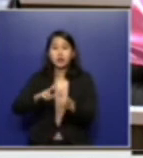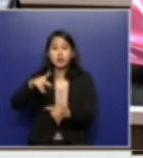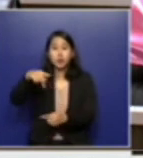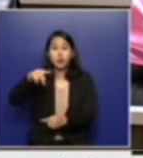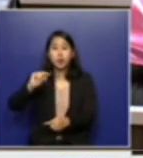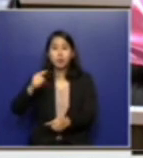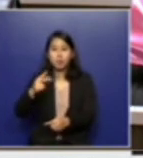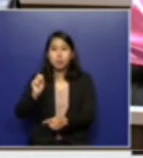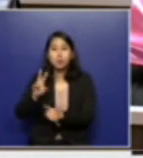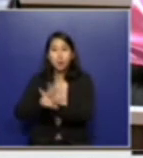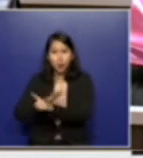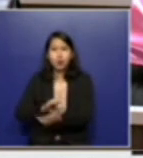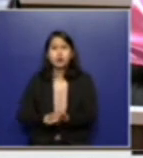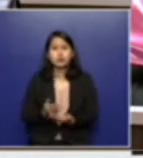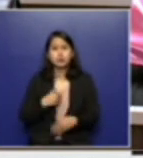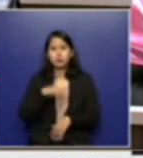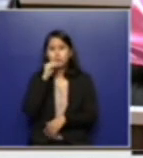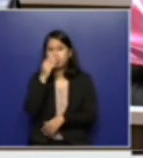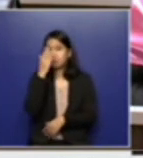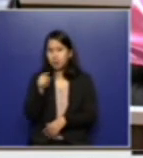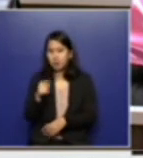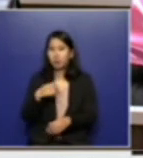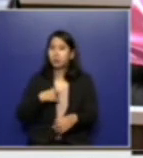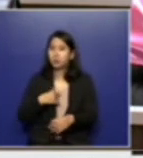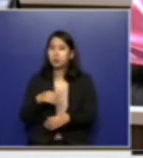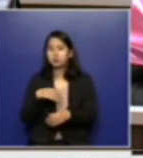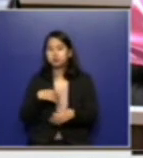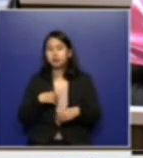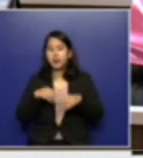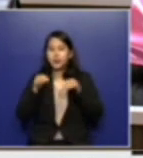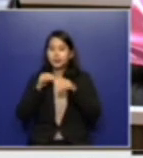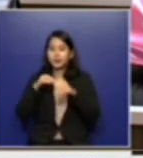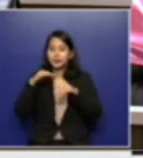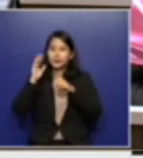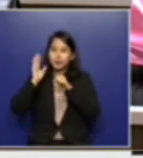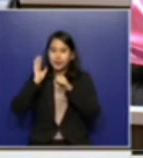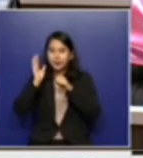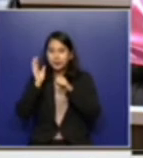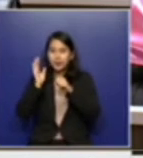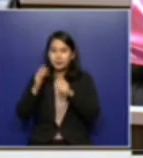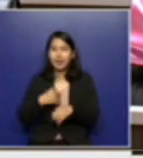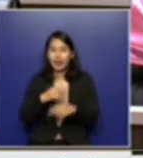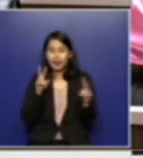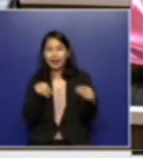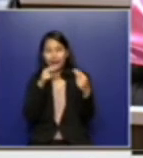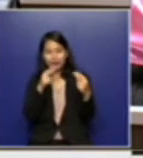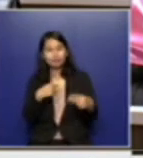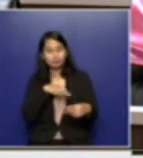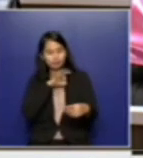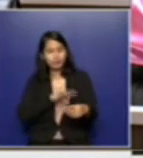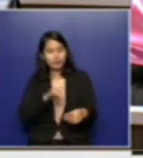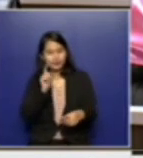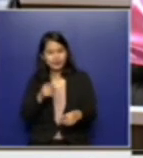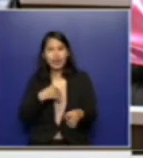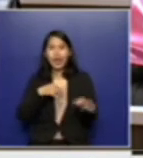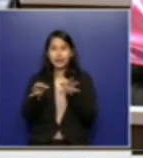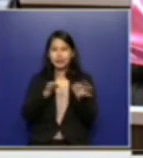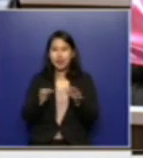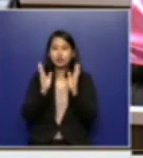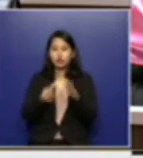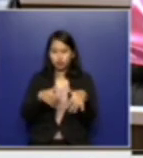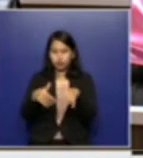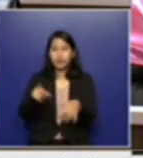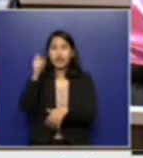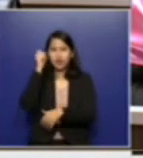ตั้งใจจริงๆเพราะว่าเวลาท่านสื่อสารเนี่ยท่านมี eye contact ท่านมีการพูดด้วยความจริงใจและอธิบายให้พี่น้องประชาชนชัดเจน